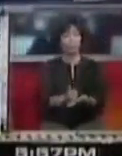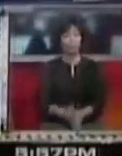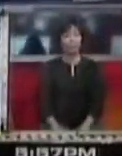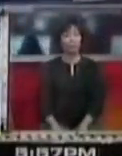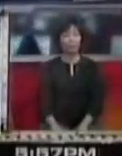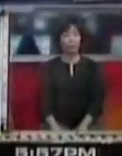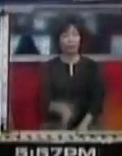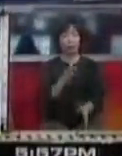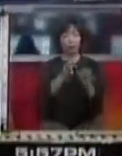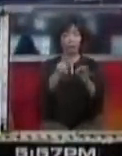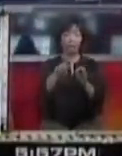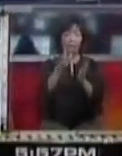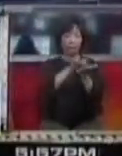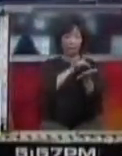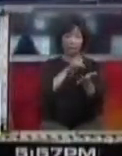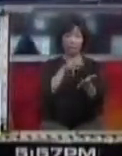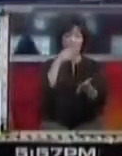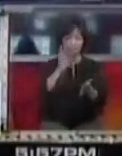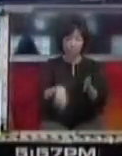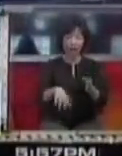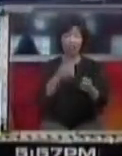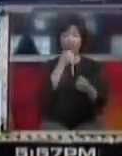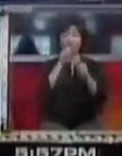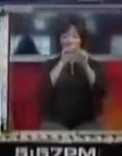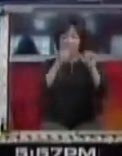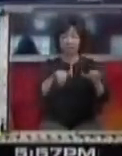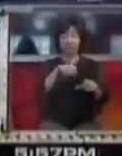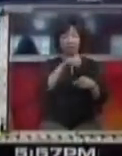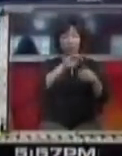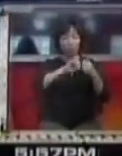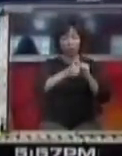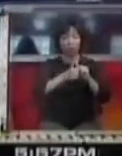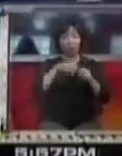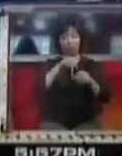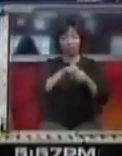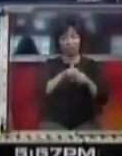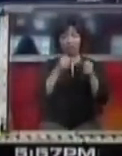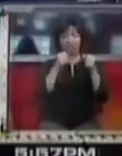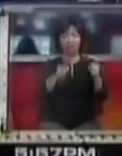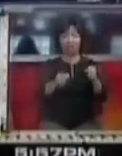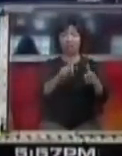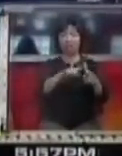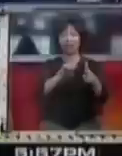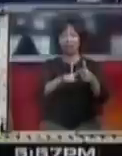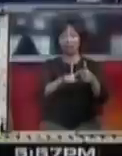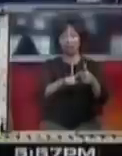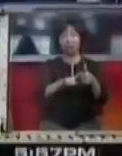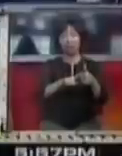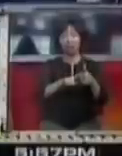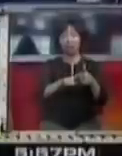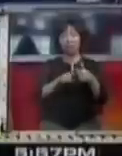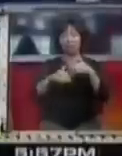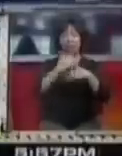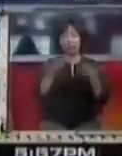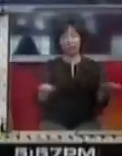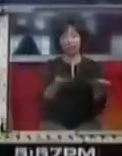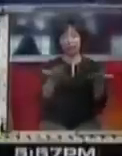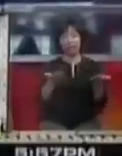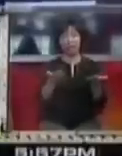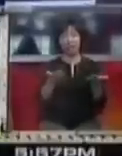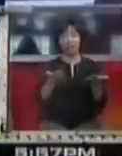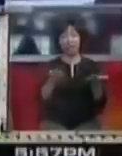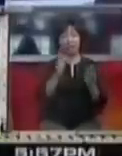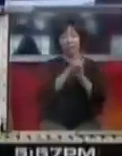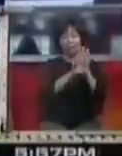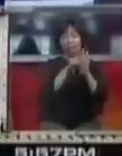Kung meron po kayong makitang katiwalaan, maling sistema o mga problema sa mga lasangan na hindi po na-aksyonan, ipadal niyo po dito sa aming